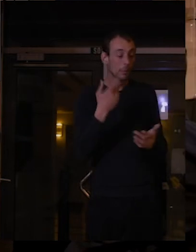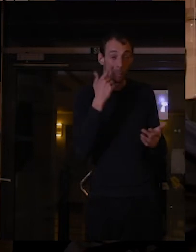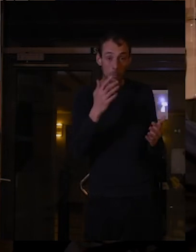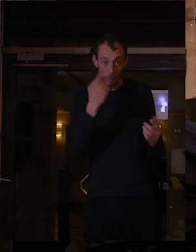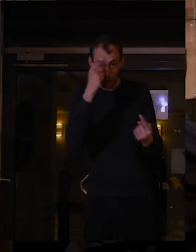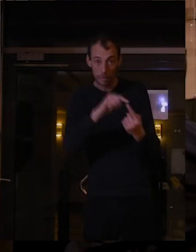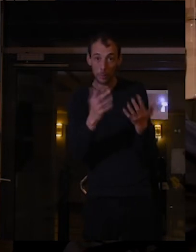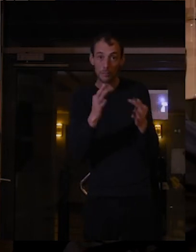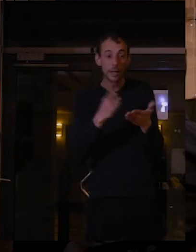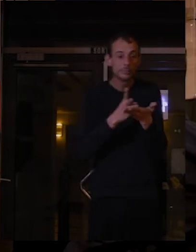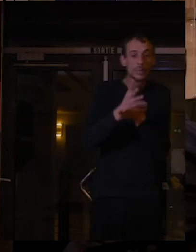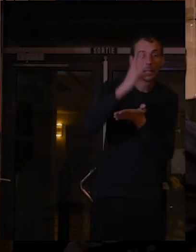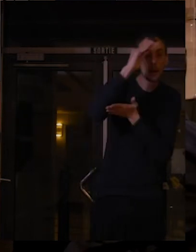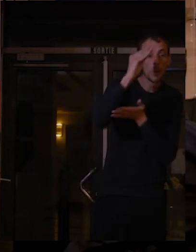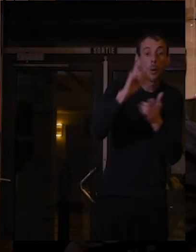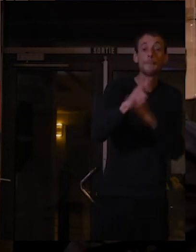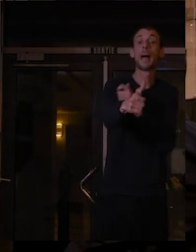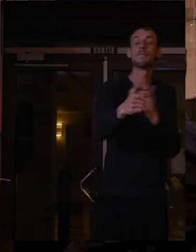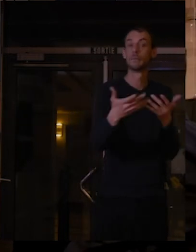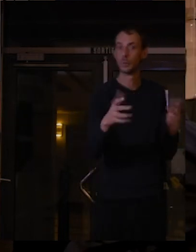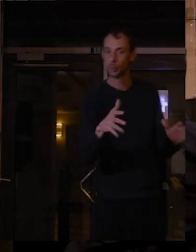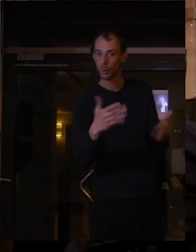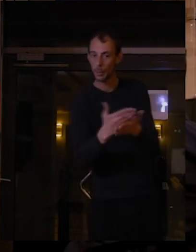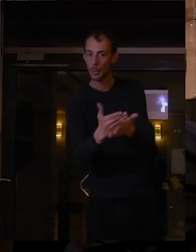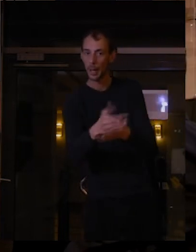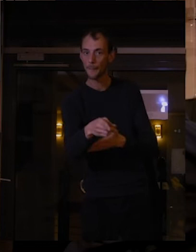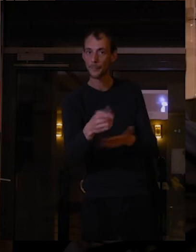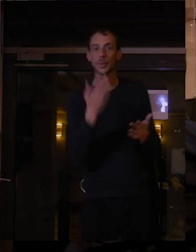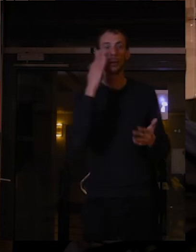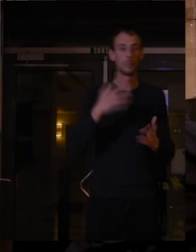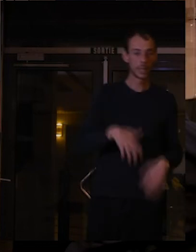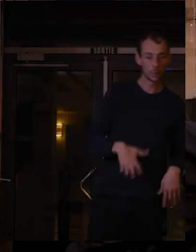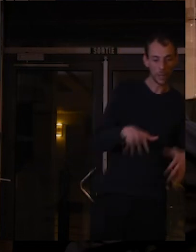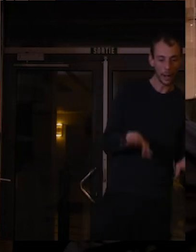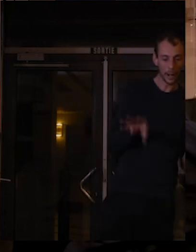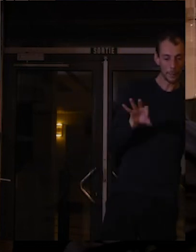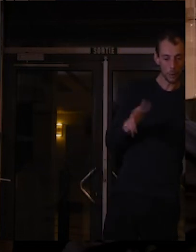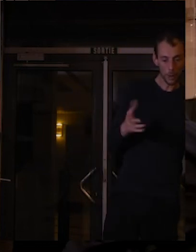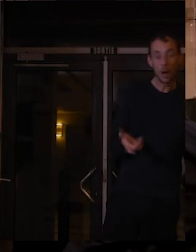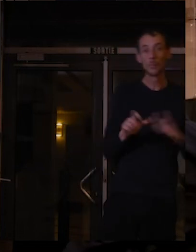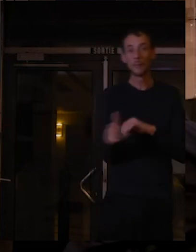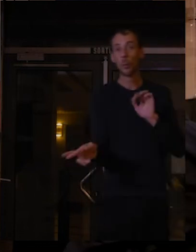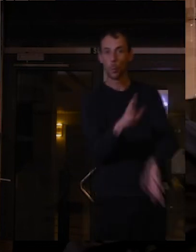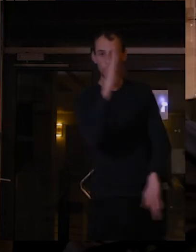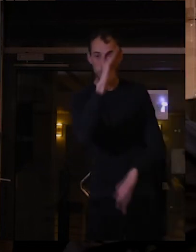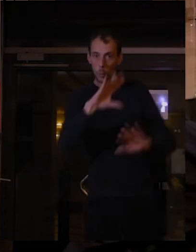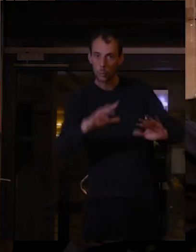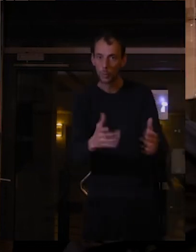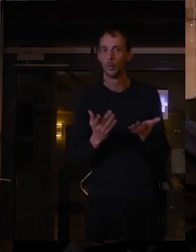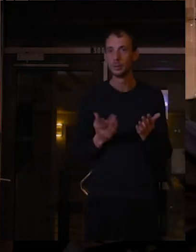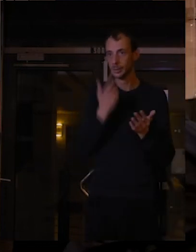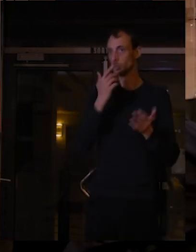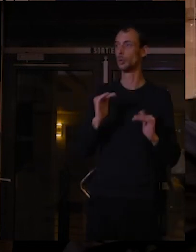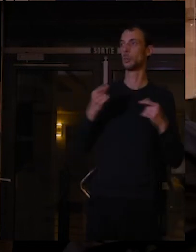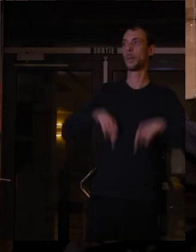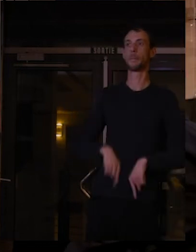l'après-carrière. Comment est-ce qu'on s'arrête pendant la grossesse et comment est-ce qu'on reprend sa carrière sportive ? Donc, en tous les cas, on voit qu'il y a une volonté de la part du ministère des